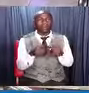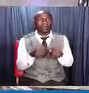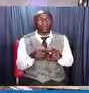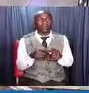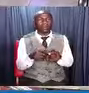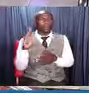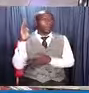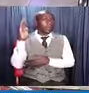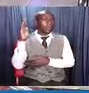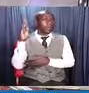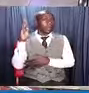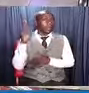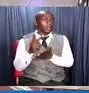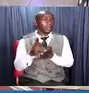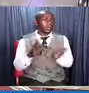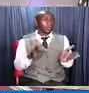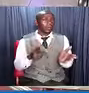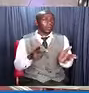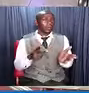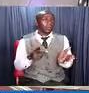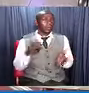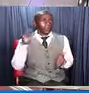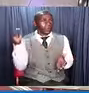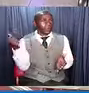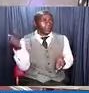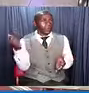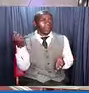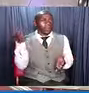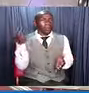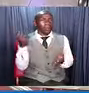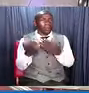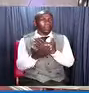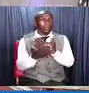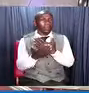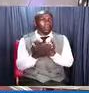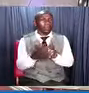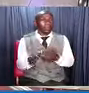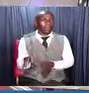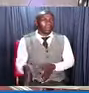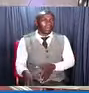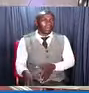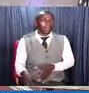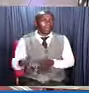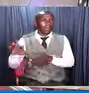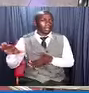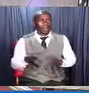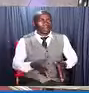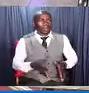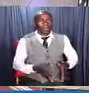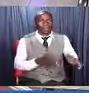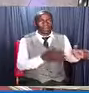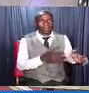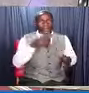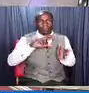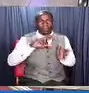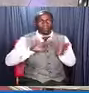panga langu pale. I have put my sword. Wataamka asubuhi mguu uko huko tamburu. They'll wake up in the morning and the leg is on the other side.